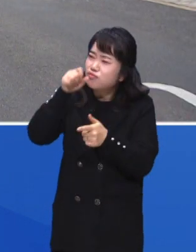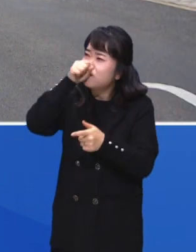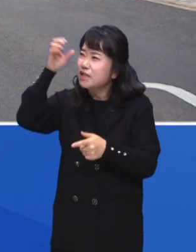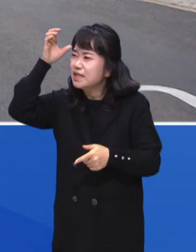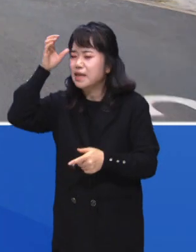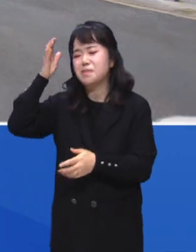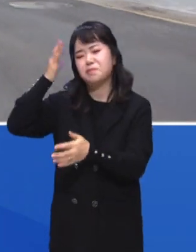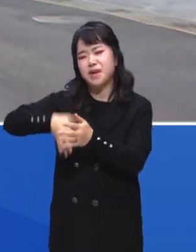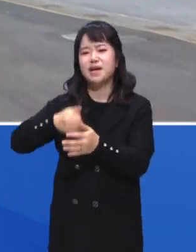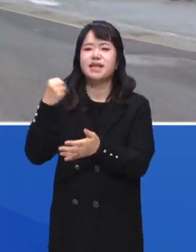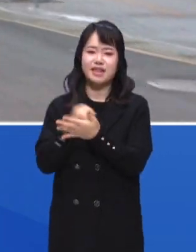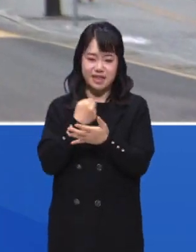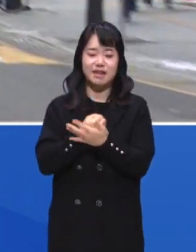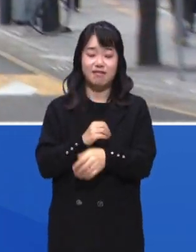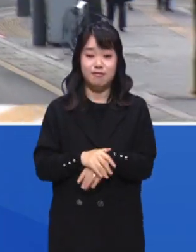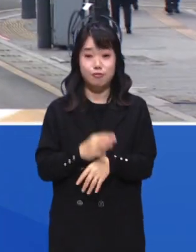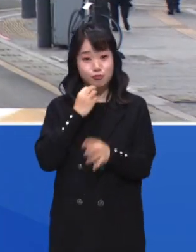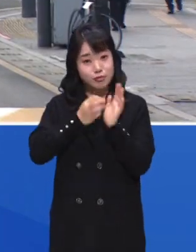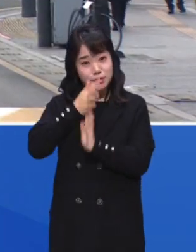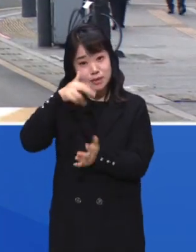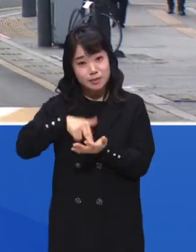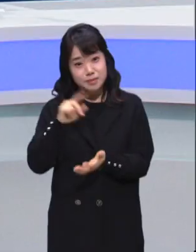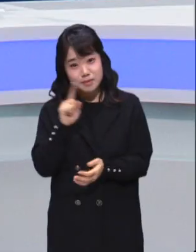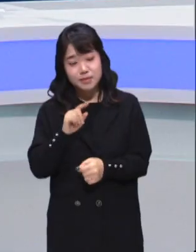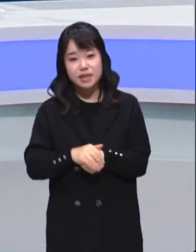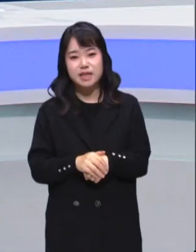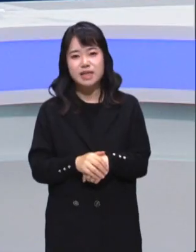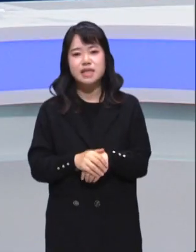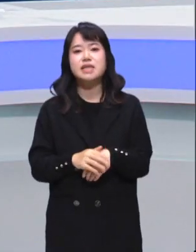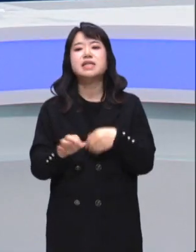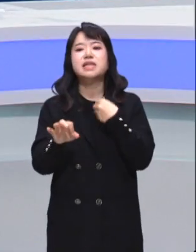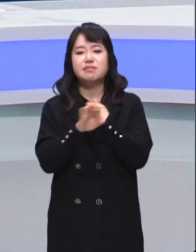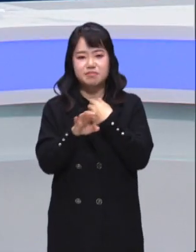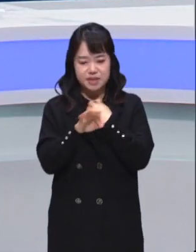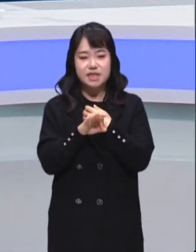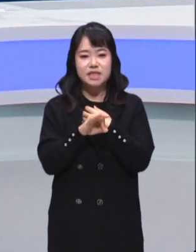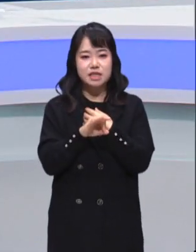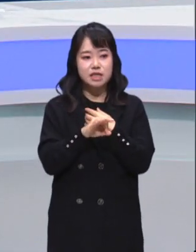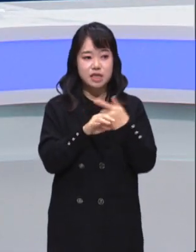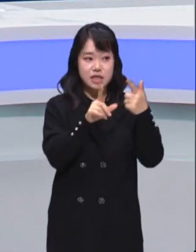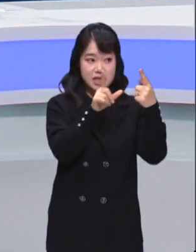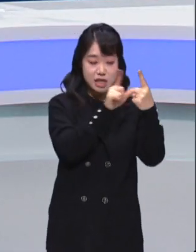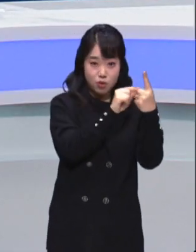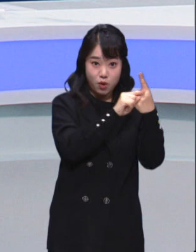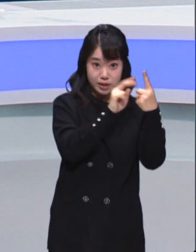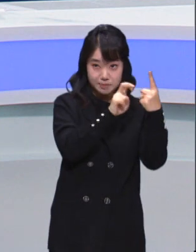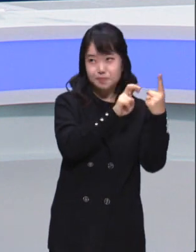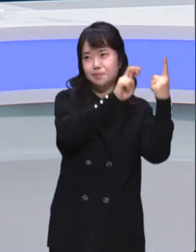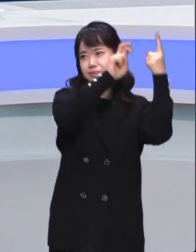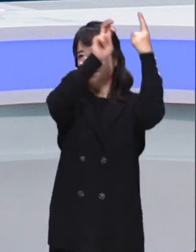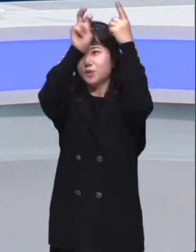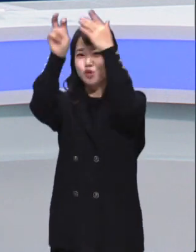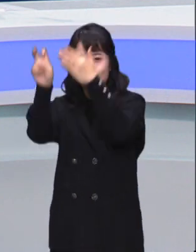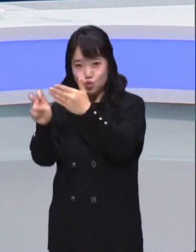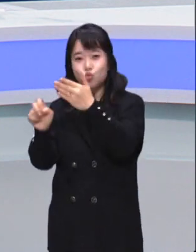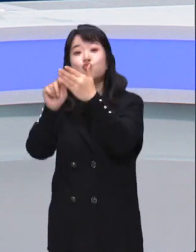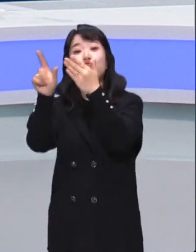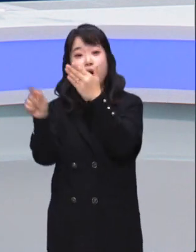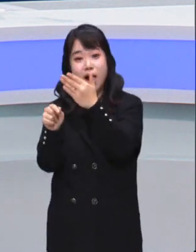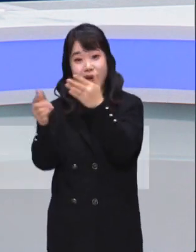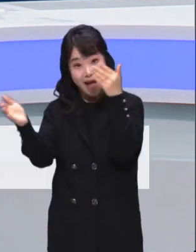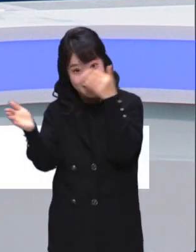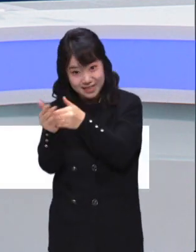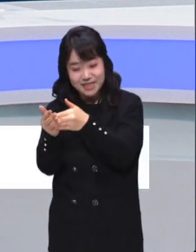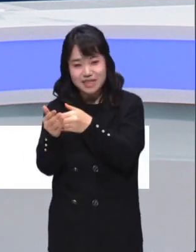그러지는 못했던 것 같습니다 일단 서울시 입장에서는이 일시 정지 기간을 올해 9월까지 지정을 했습니다 좀 과한 것이